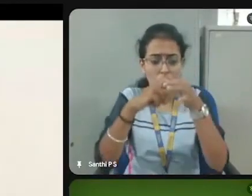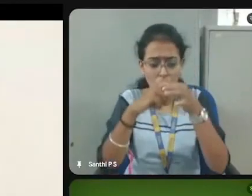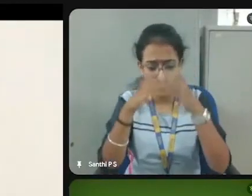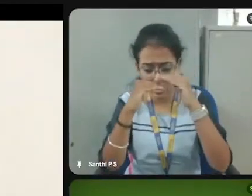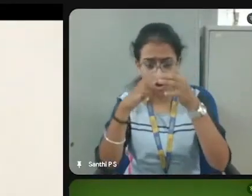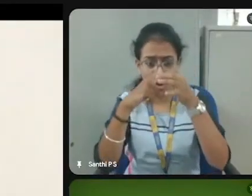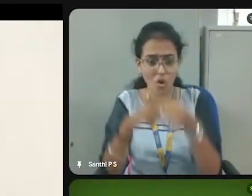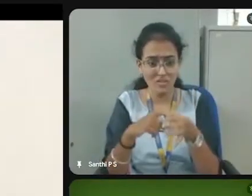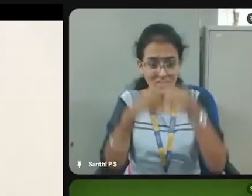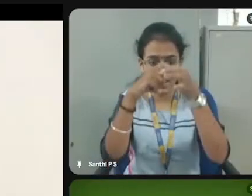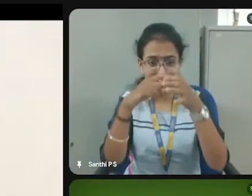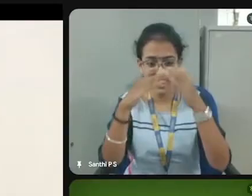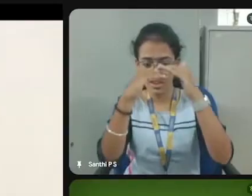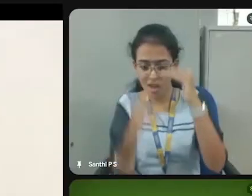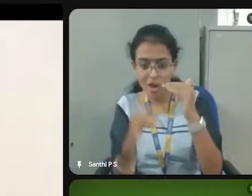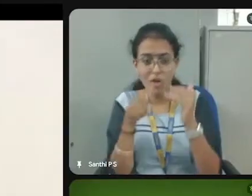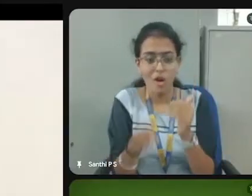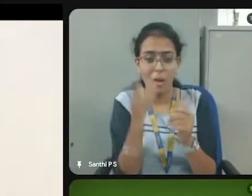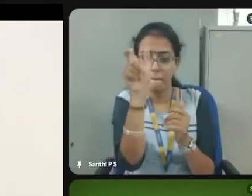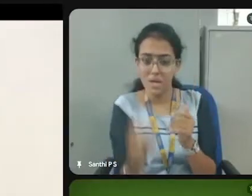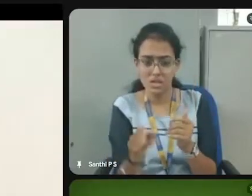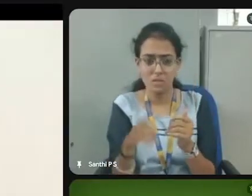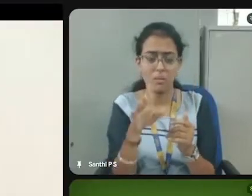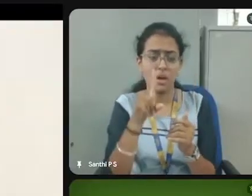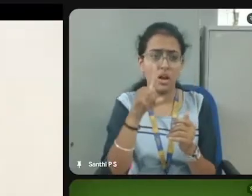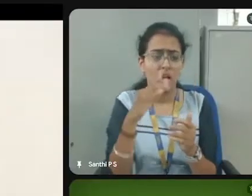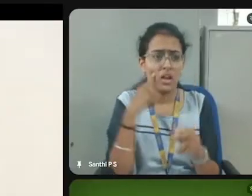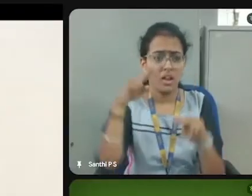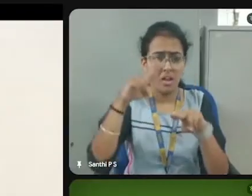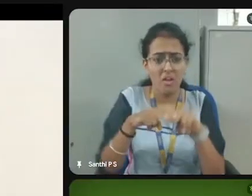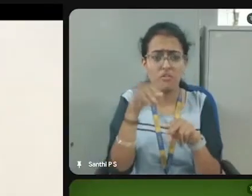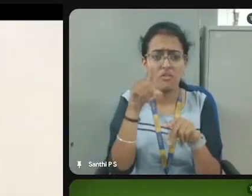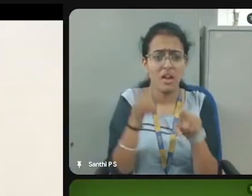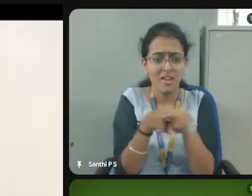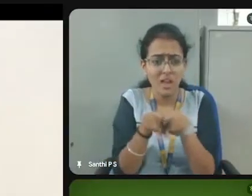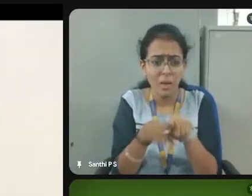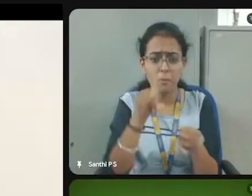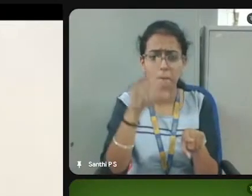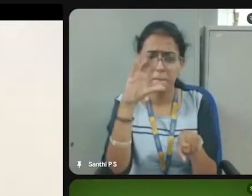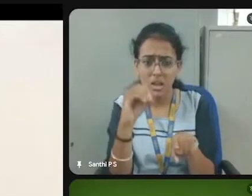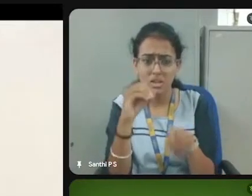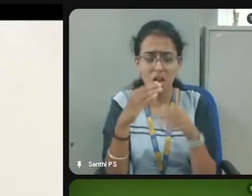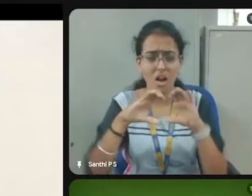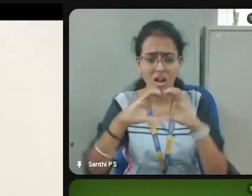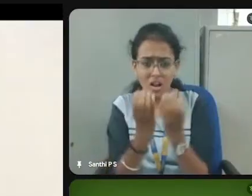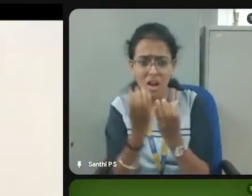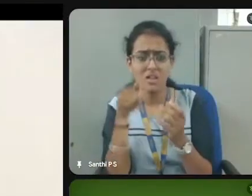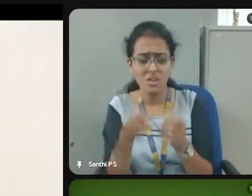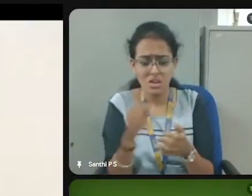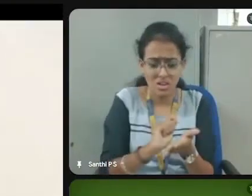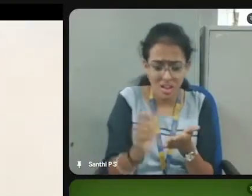ഉള്ള ഒരു ആളായിരിക്കണം നമ്മുടെ സ്ക്രൈബ്. അപ്പോൾ 10ാം ക്ലാസ്സിൽ പരീക്ഷ എഴുതുന്ന ഒരു കുട്ടിക്ക് 9ാം ക്ലാസ്